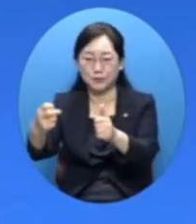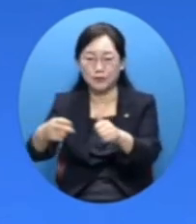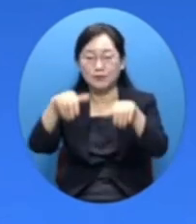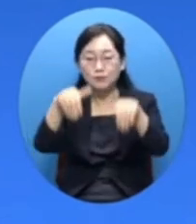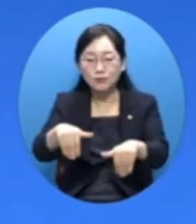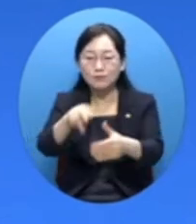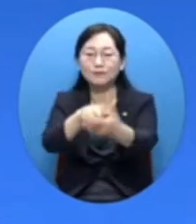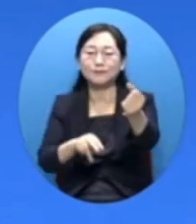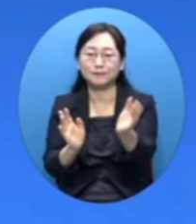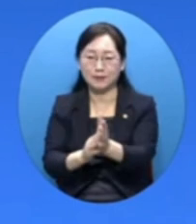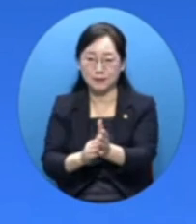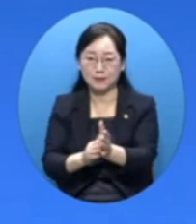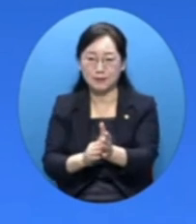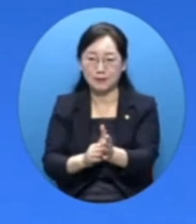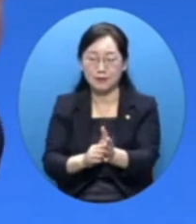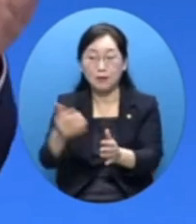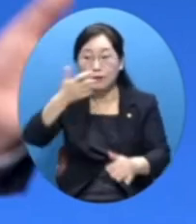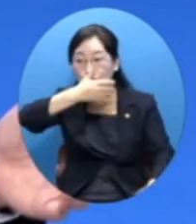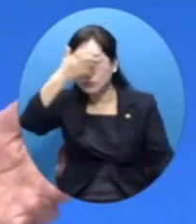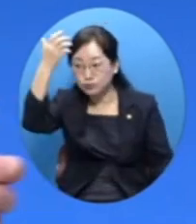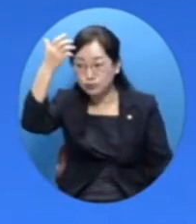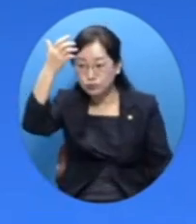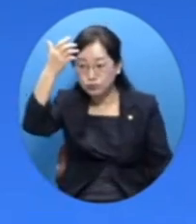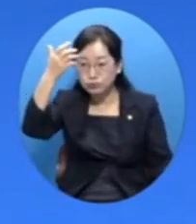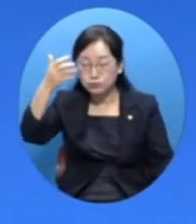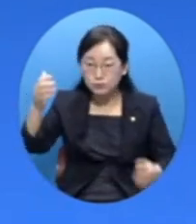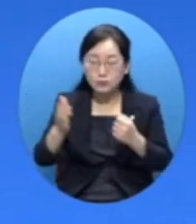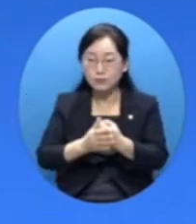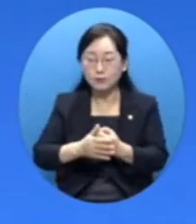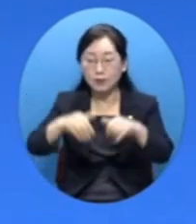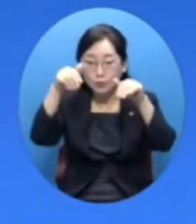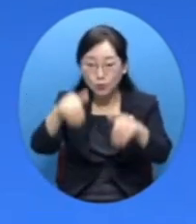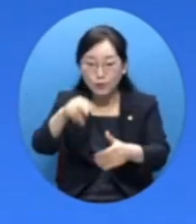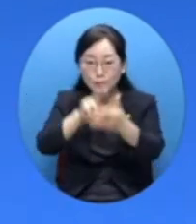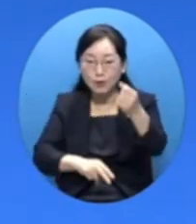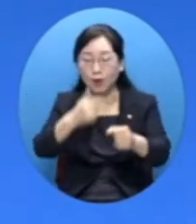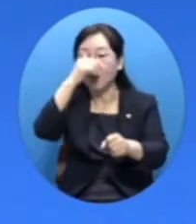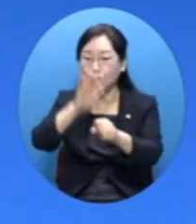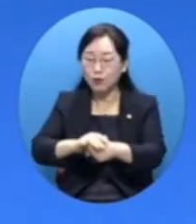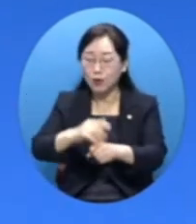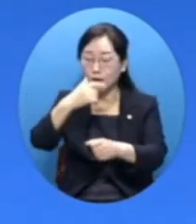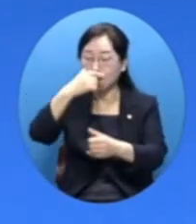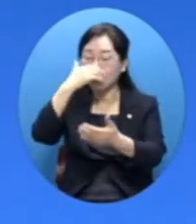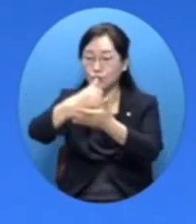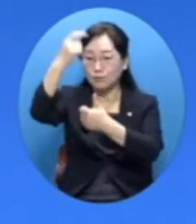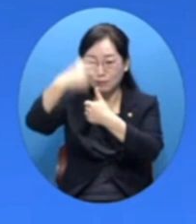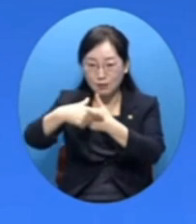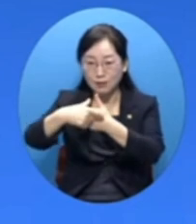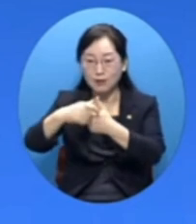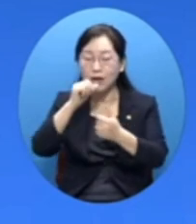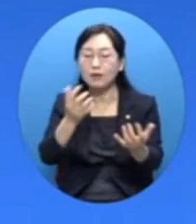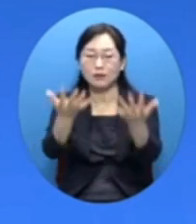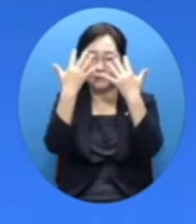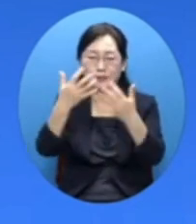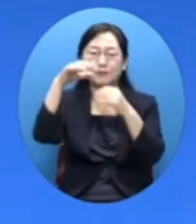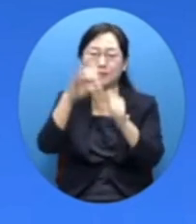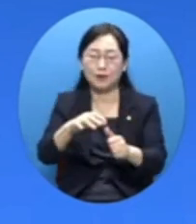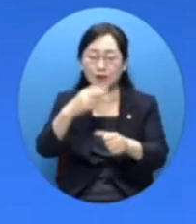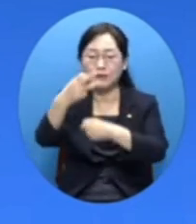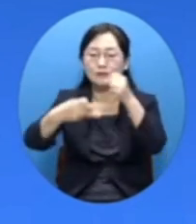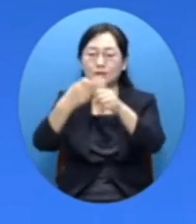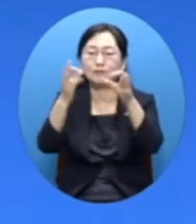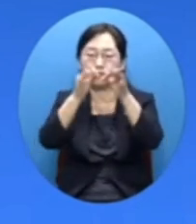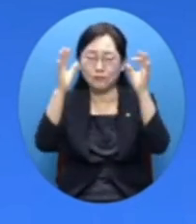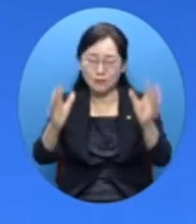팔아버렸습니다 그 꿈을 꿨다 노예로 팔려가고 노예로 팔려 갔다가 또 억울하게 누명을 쓰고 감옥에 들어가고 13년